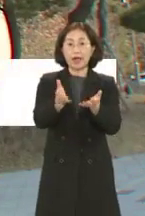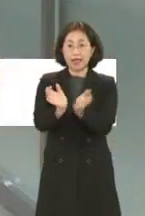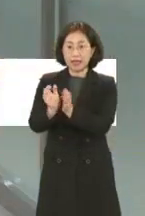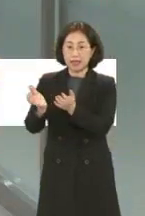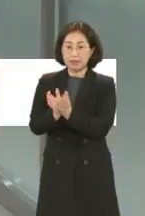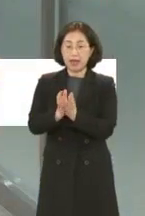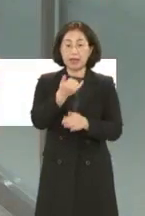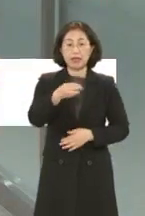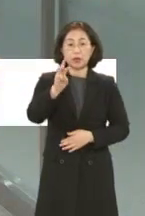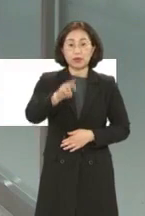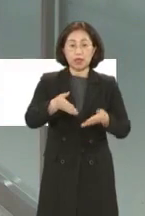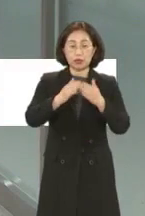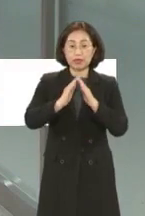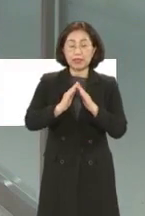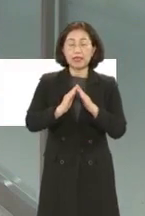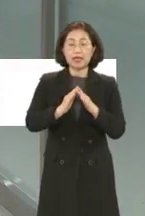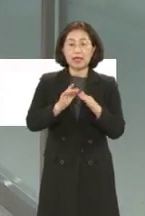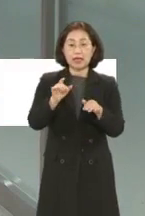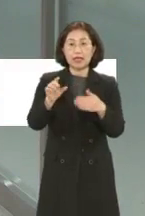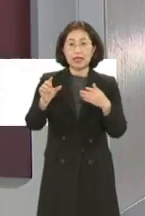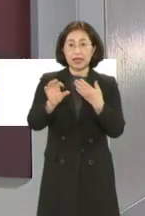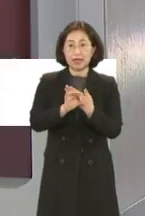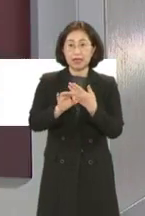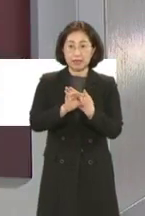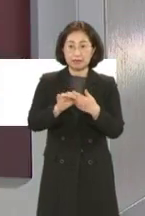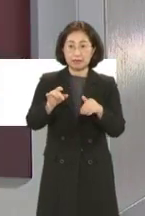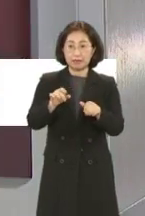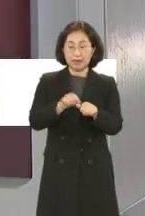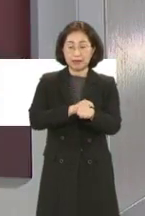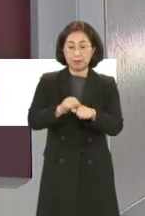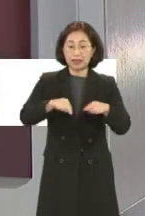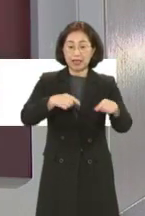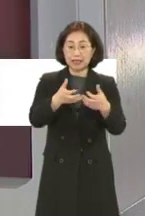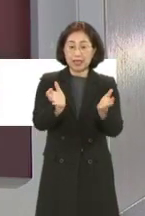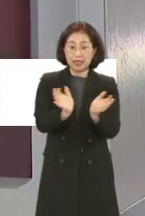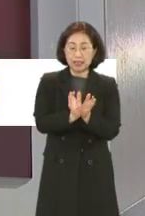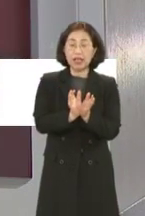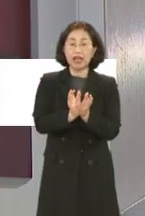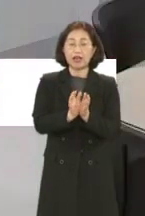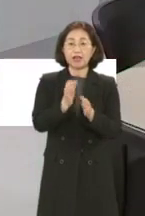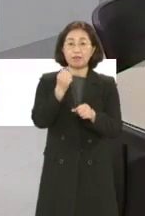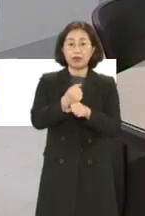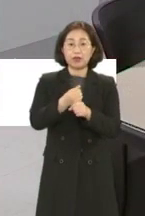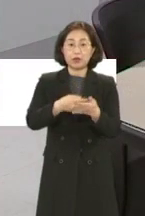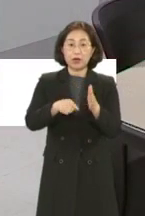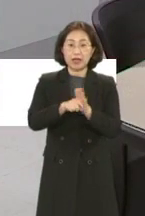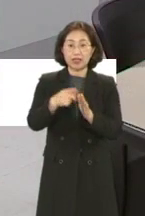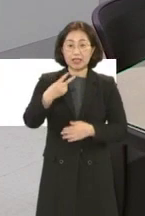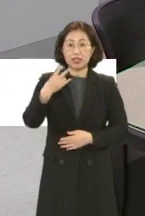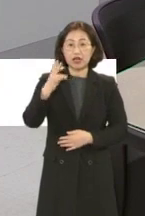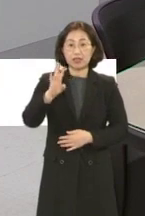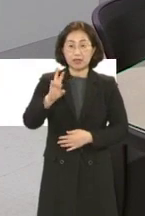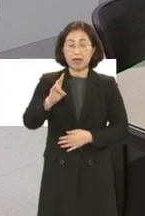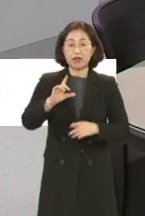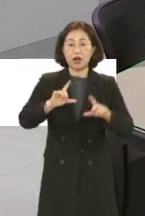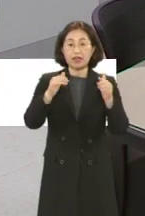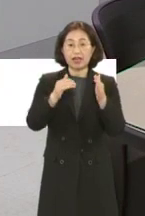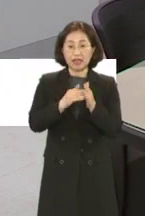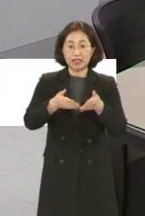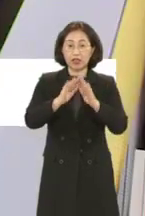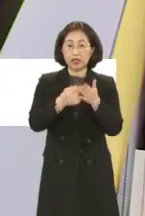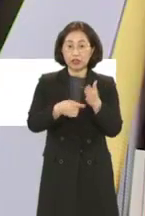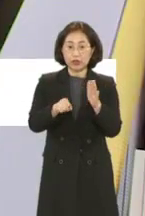연 추진단은 가칭 충청권 특별연합 설립을 위한 준비 작업을 맡아 2024년까지 특별지자체 설치를 마치기